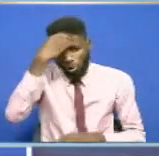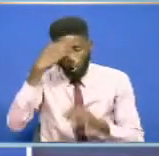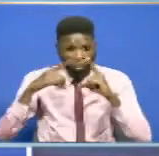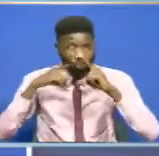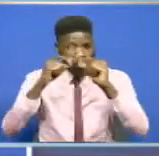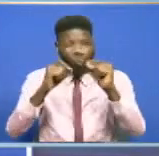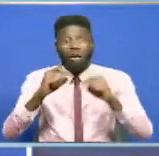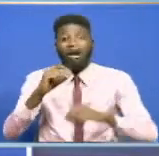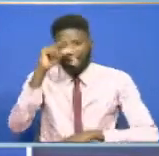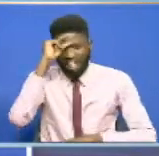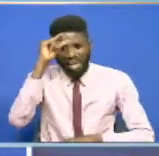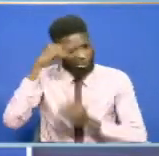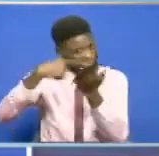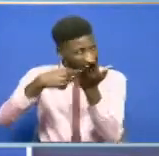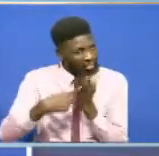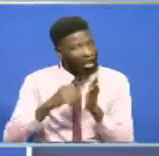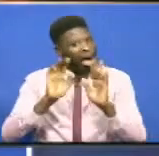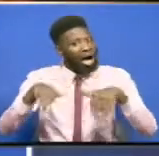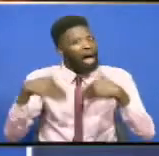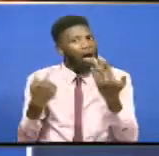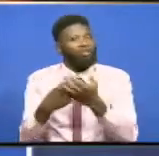ya kukabiliana na tatizo hilo.